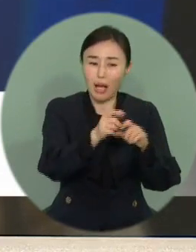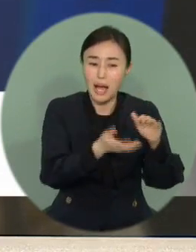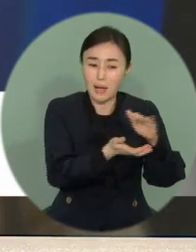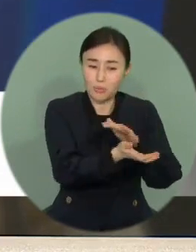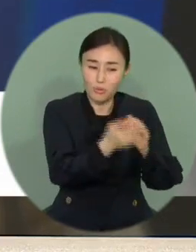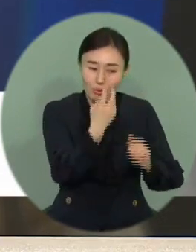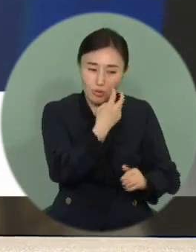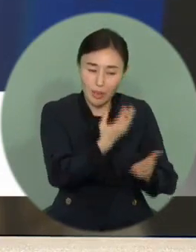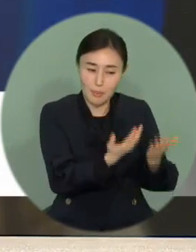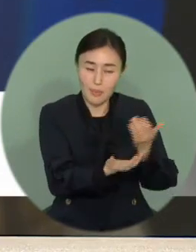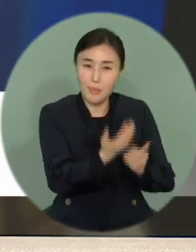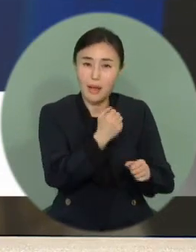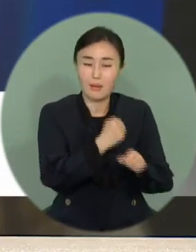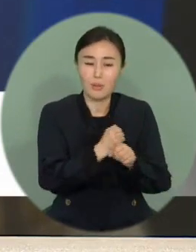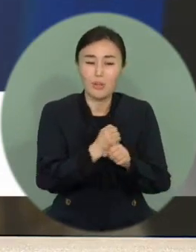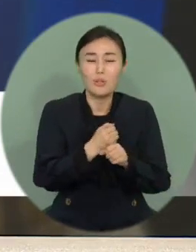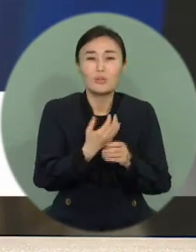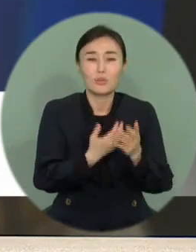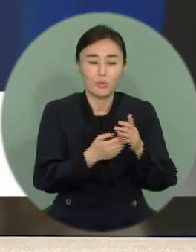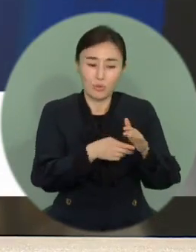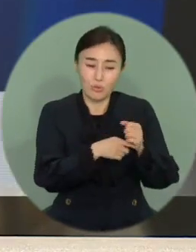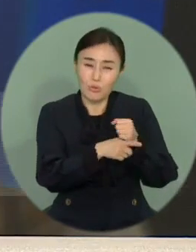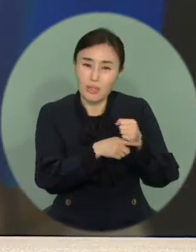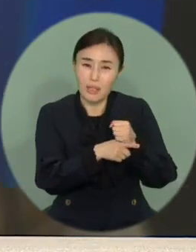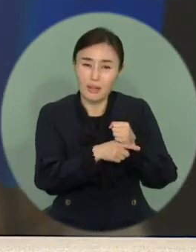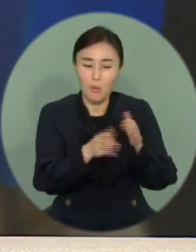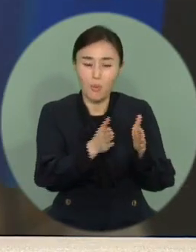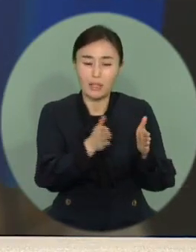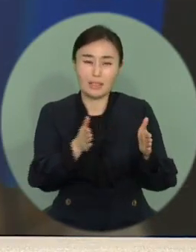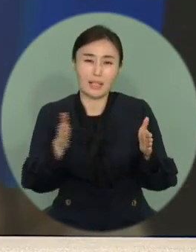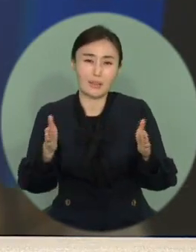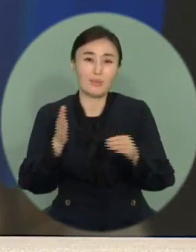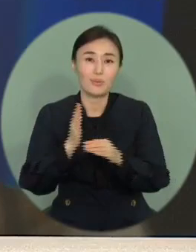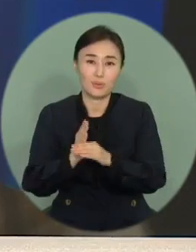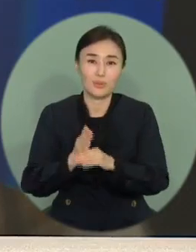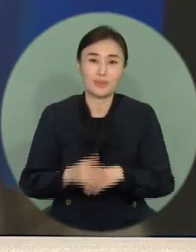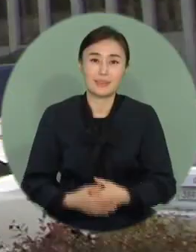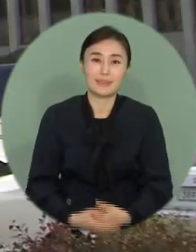진행하는 등 수사 범위를 확장하고 있습니다 송정근